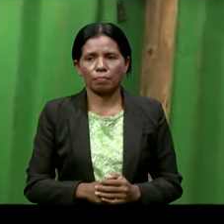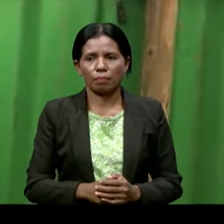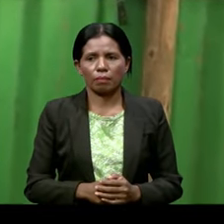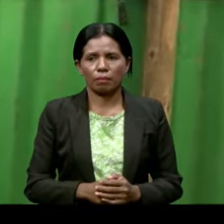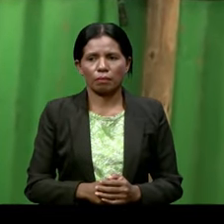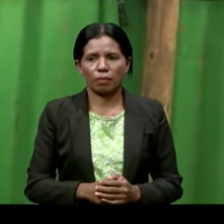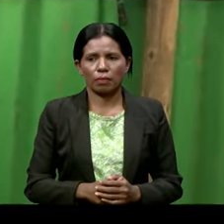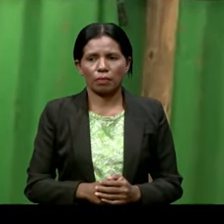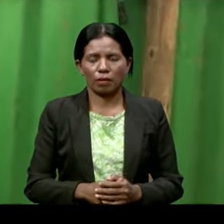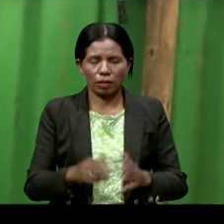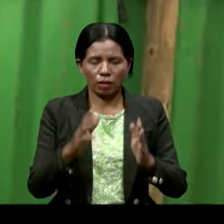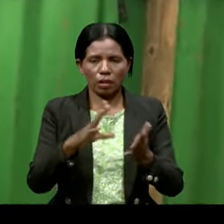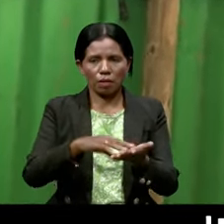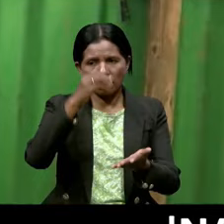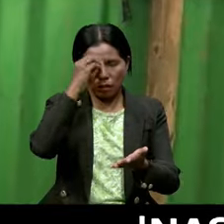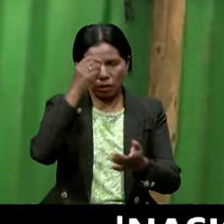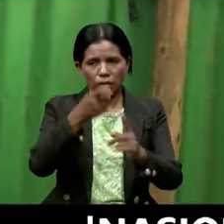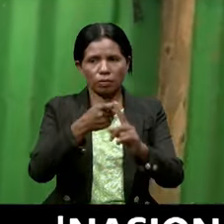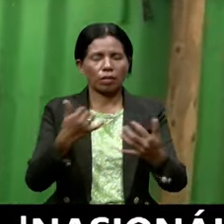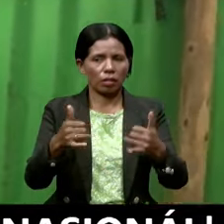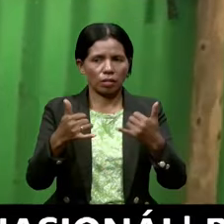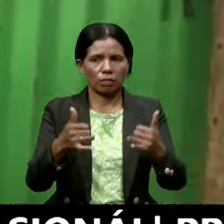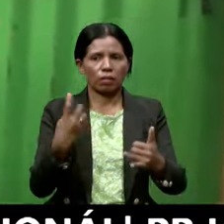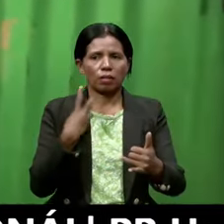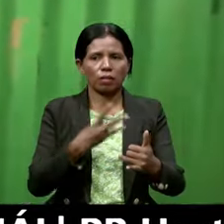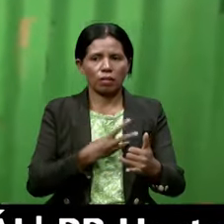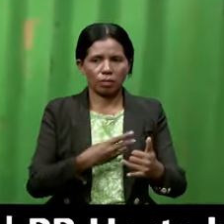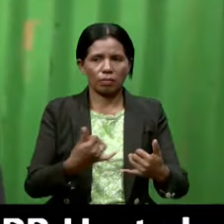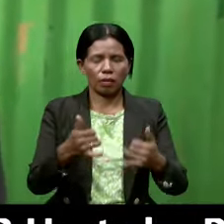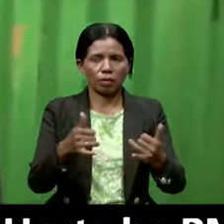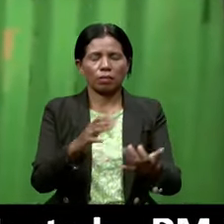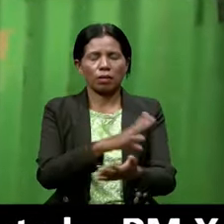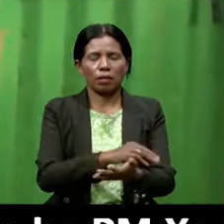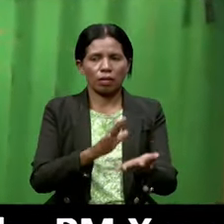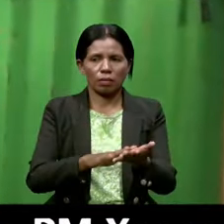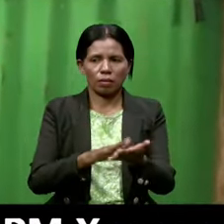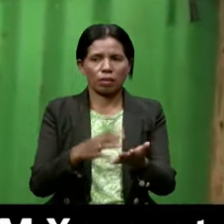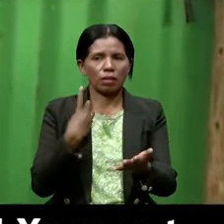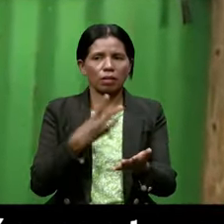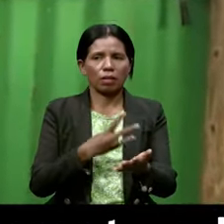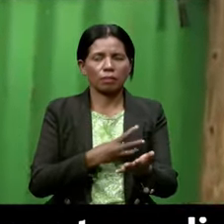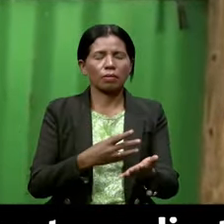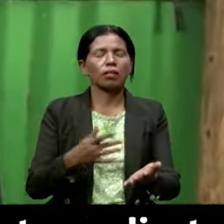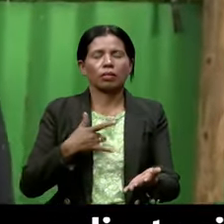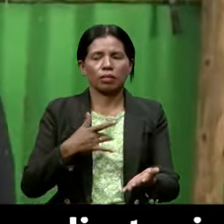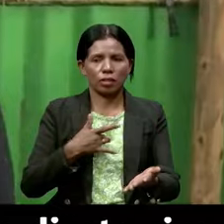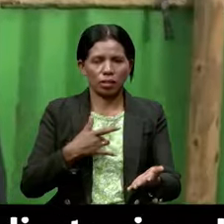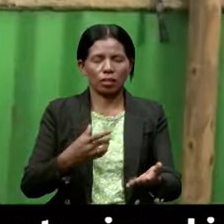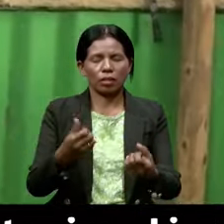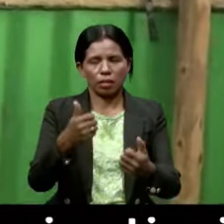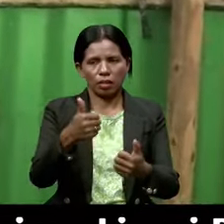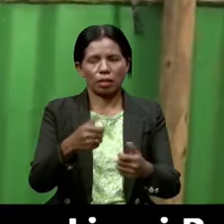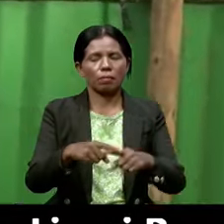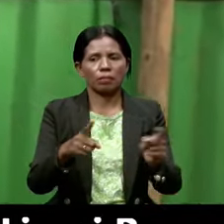valio aprende li busi halima re ne nami halima ro la bare fatina ne sa ne mo sa mi se be suficiente mas ke atoro ba